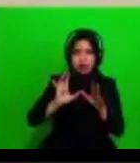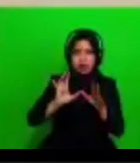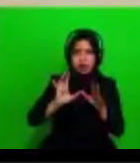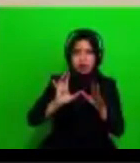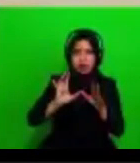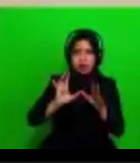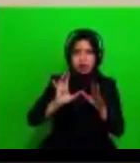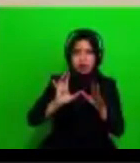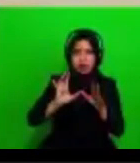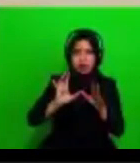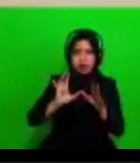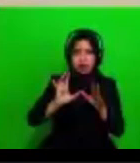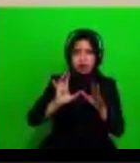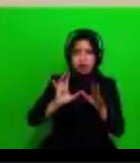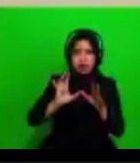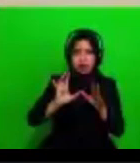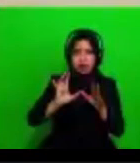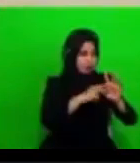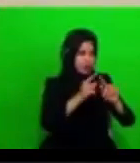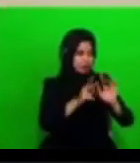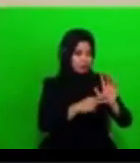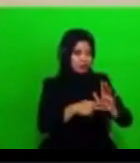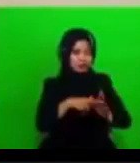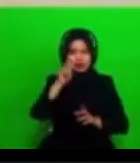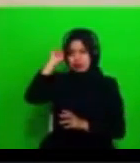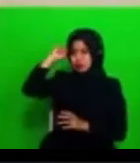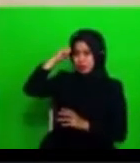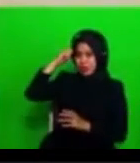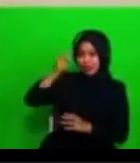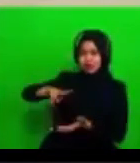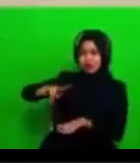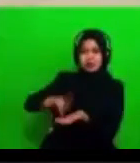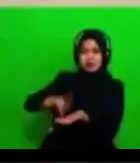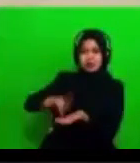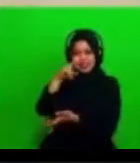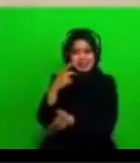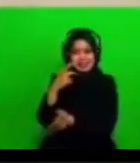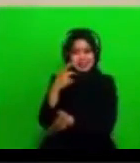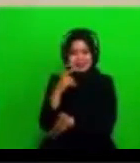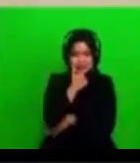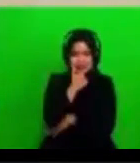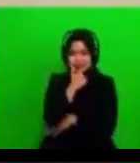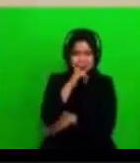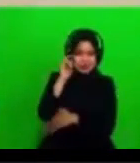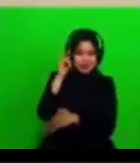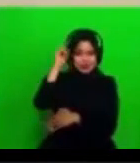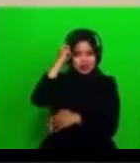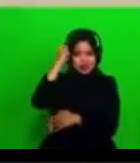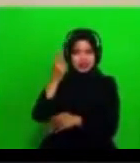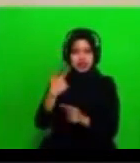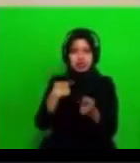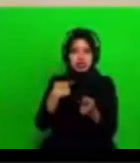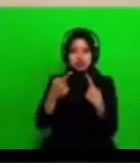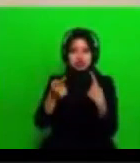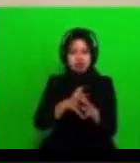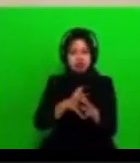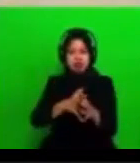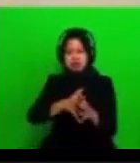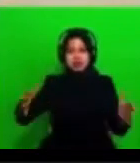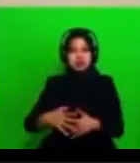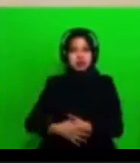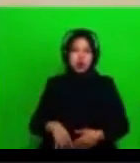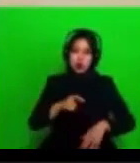Iya. Luar biasa banyak sekali ini pantun yang masuk sampai susah nih verifikator kita. Betul. Yang verifikasi. Tadi diskusinya panjang juga nih.